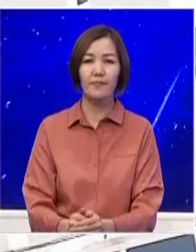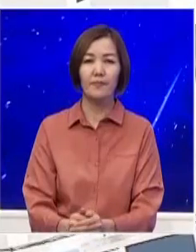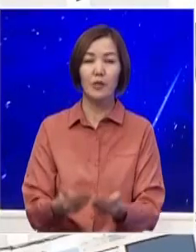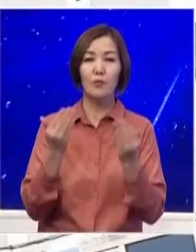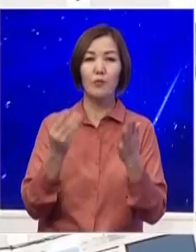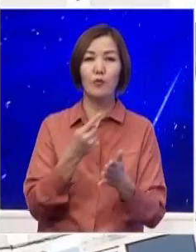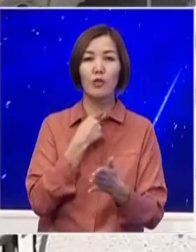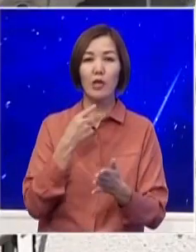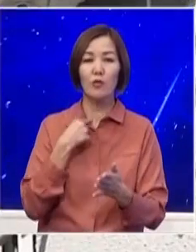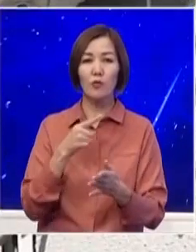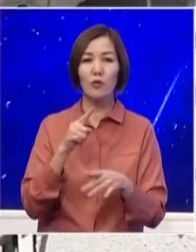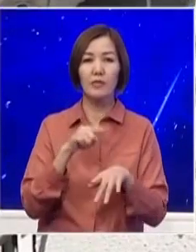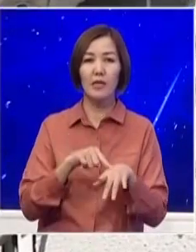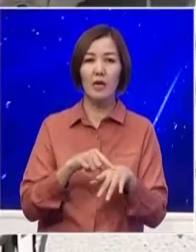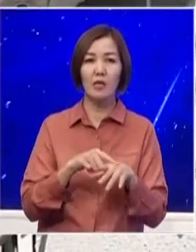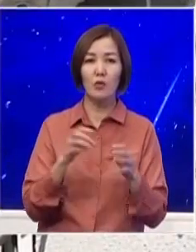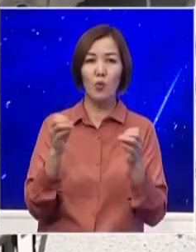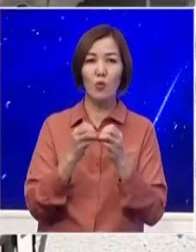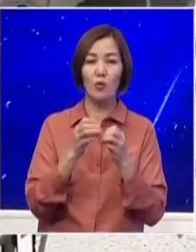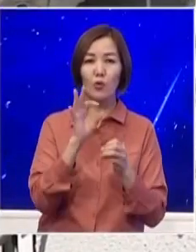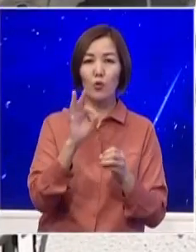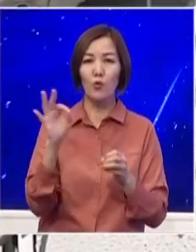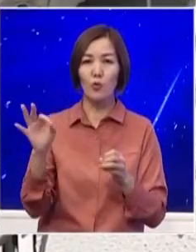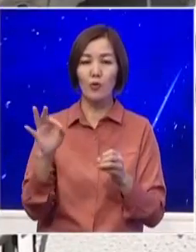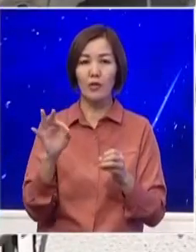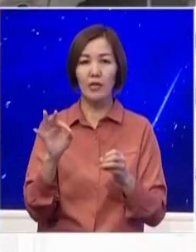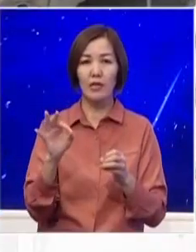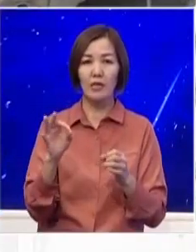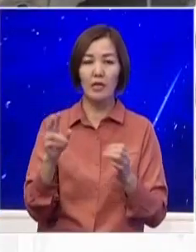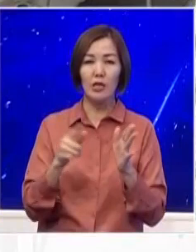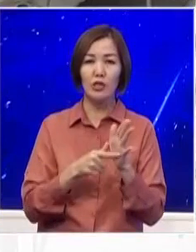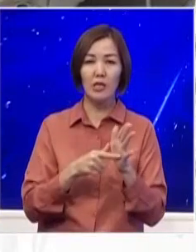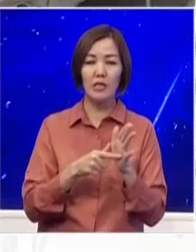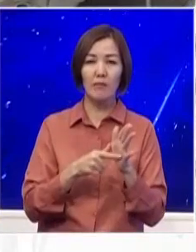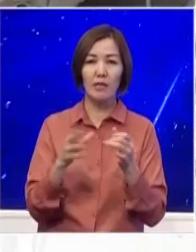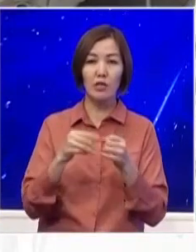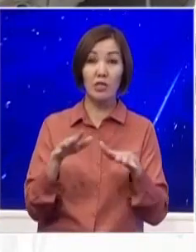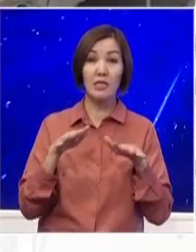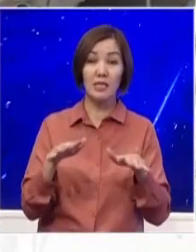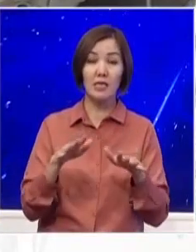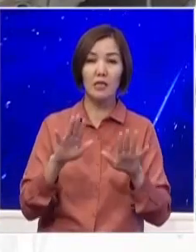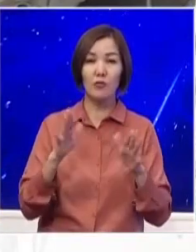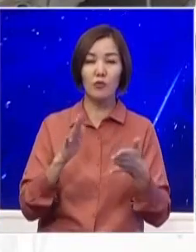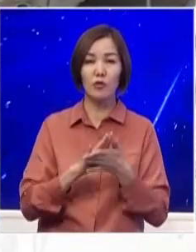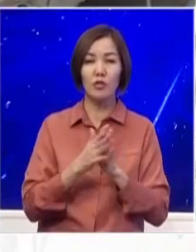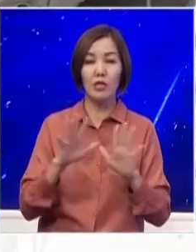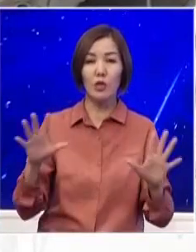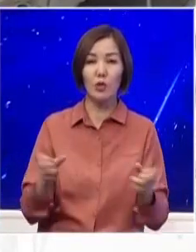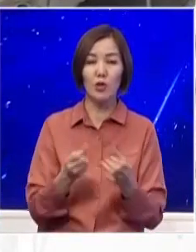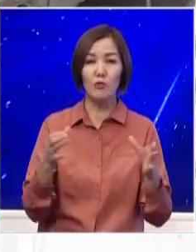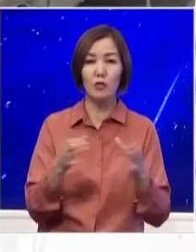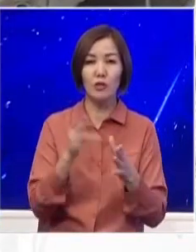Бүгін Талдықорғанда сағат 10:00-де дабыл қағылды. 7 балдық жел сілкінісі. Бұл төтенше жағдайлар департаментінің құтқару